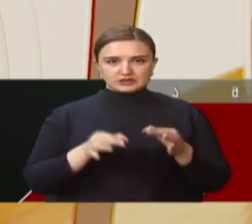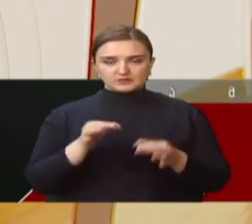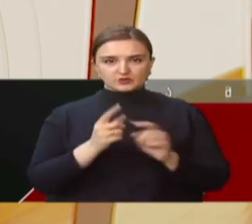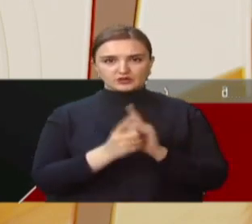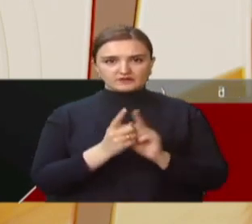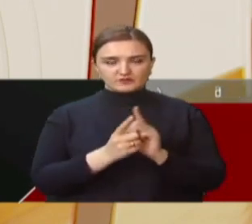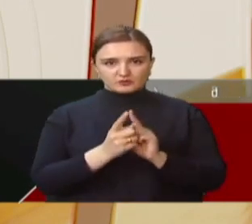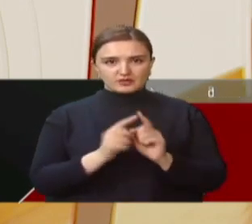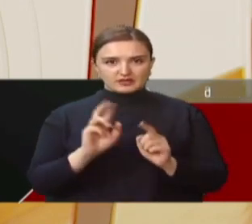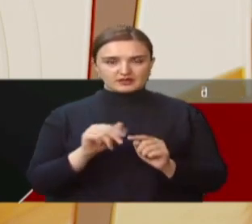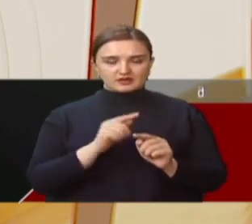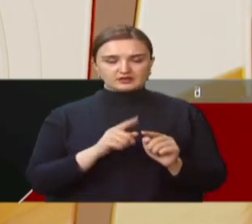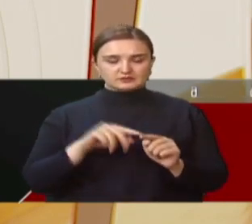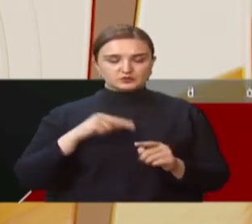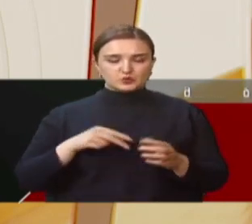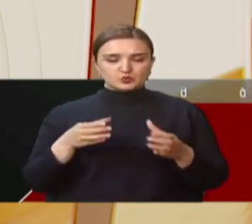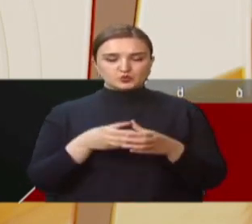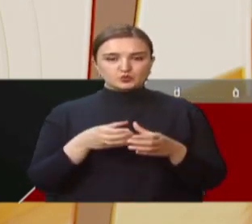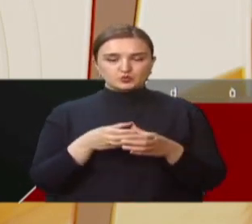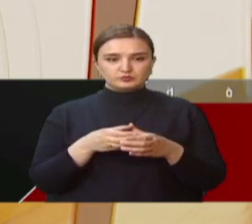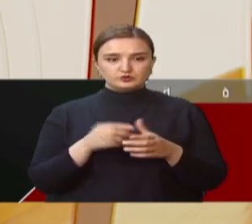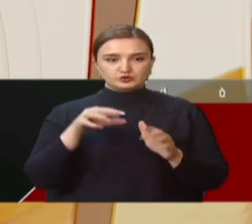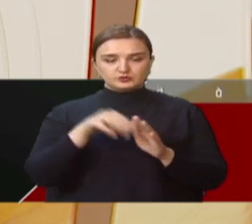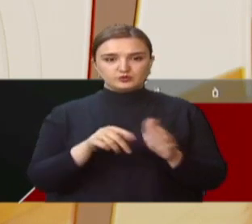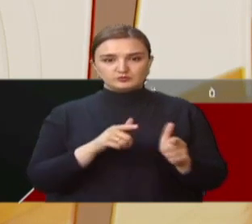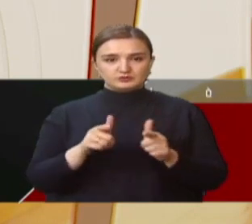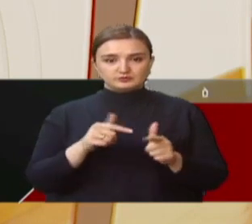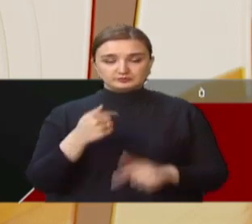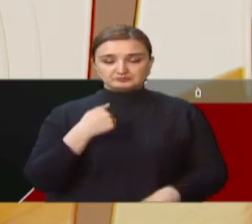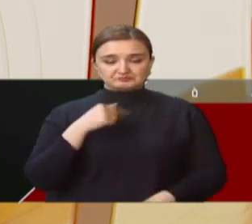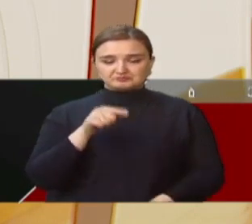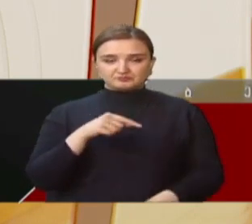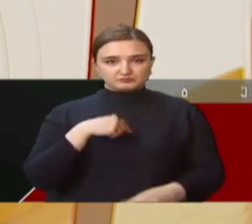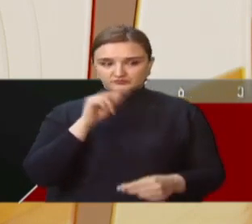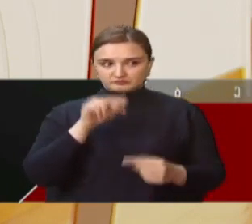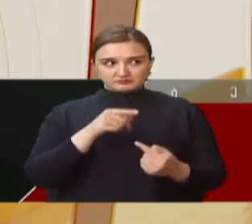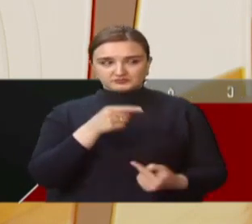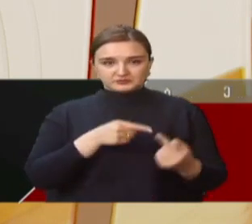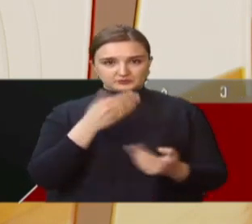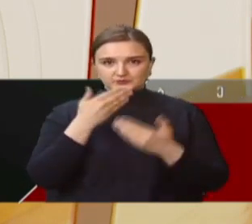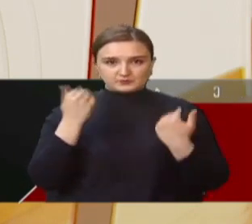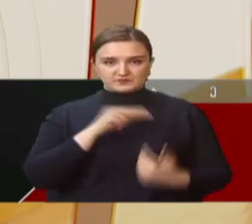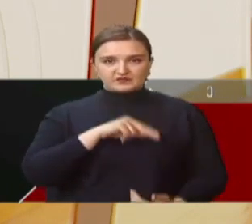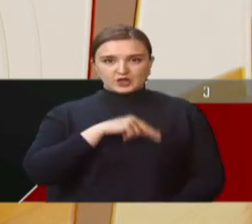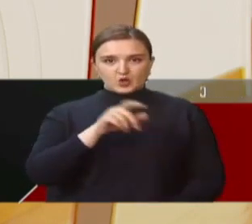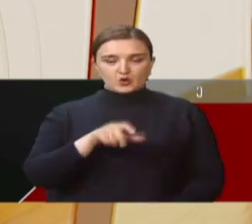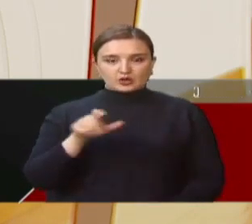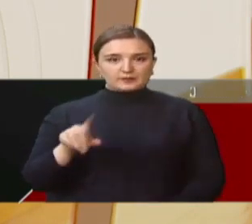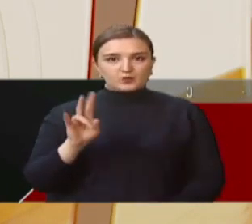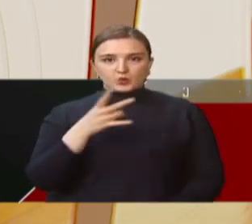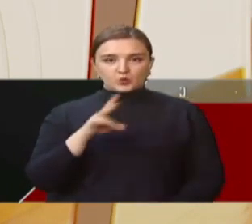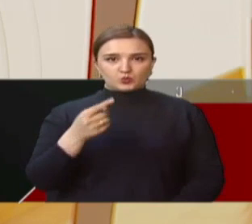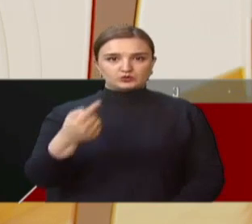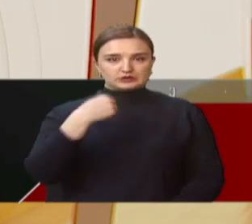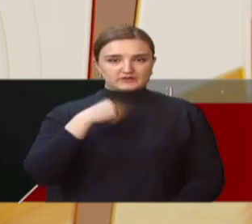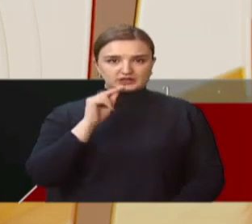reforma de pasăduri eu odcu am să mușeau jucăpși momzat da magram ce ar am aș arăva da nașa ulept ce un coleg eps da nurt nura vin da